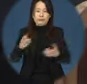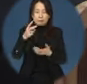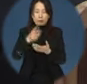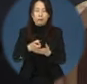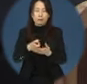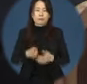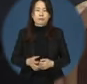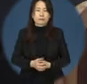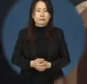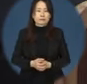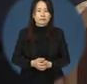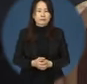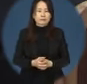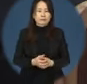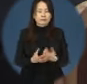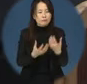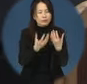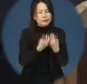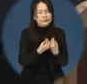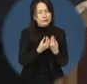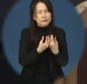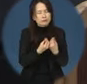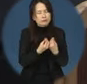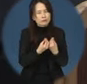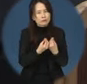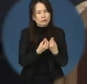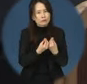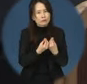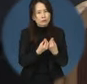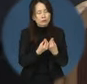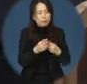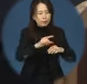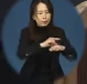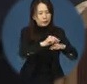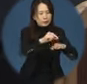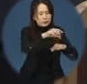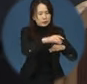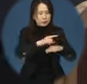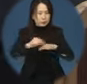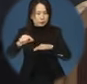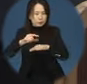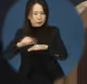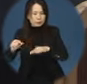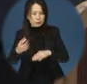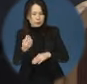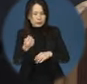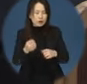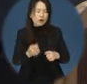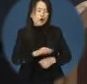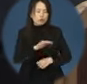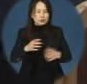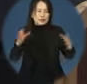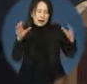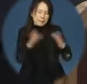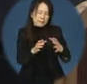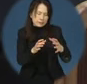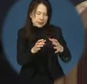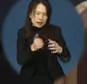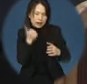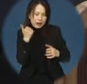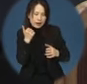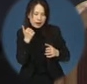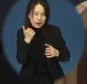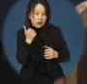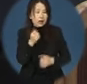긋 예를 들어서 무슨 몇 개의 자치단체가 우리 통합 합시다 막 이런데 있잖아요 그 동안에 이미